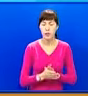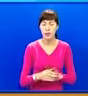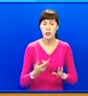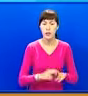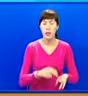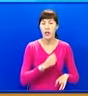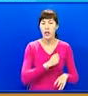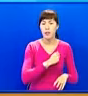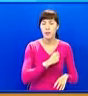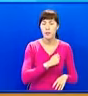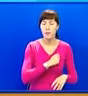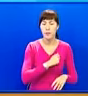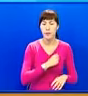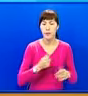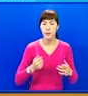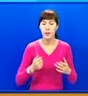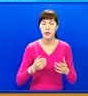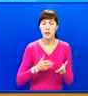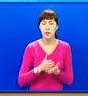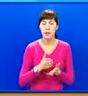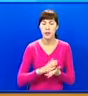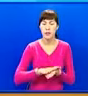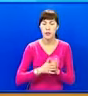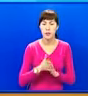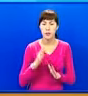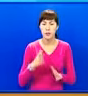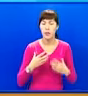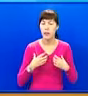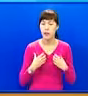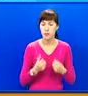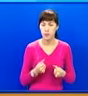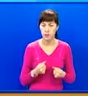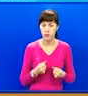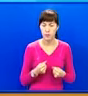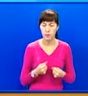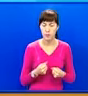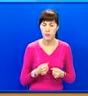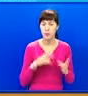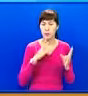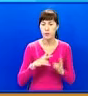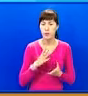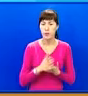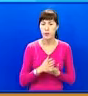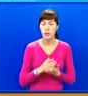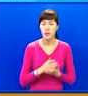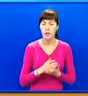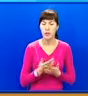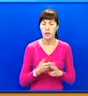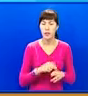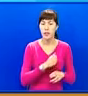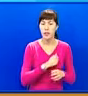әскери сонда қызмет бабында бір сондай жағдайлар болып, денсаулығына бір зиян келіп атса, онда ондай